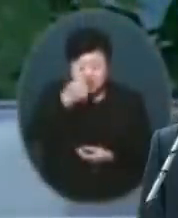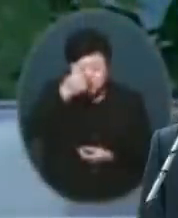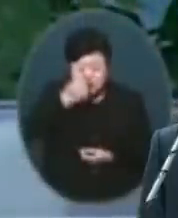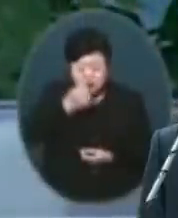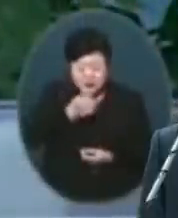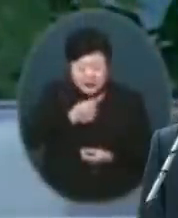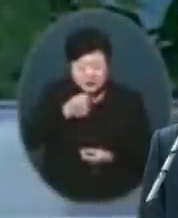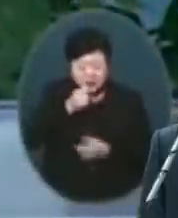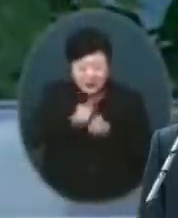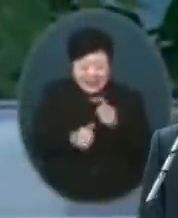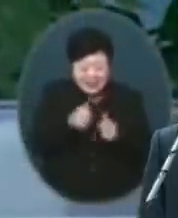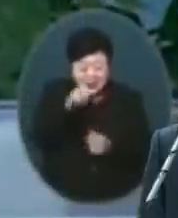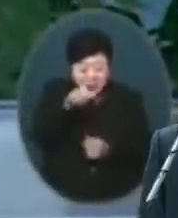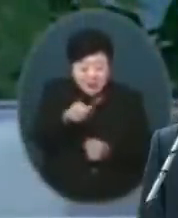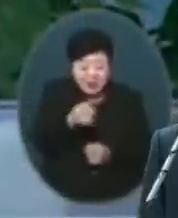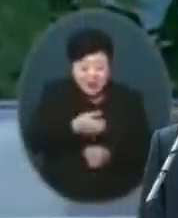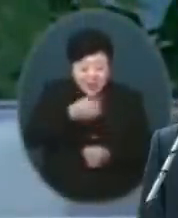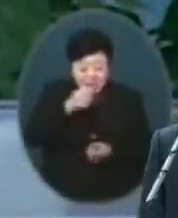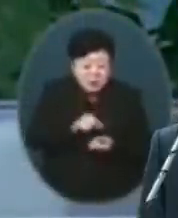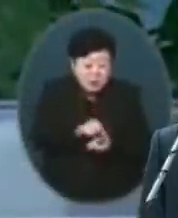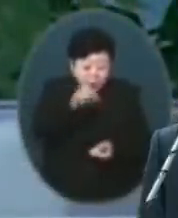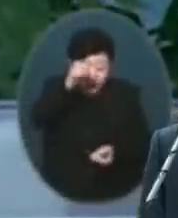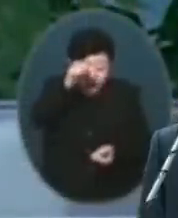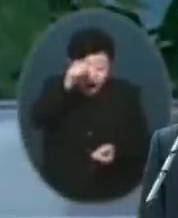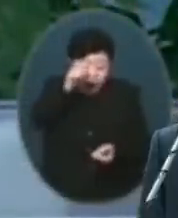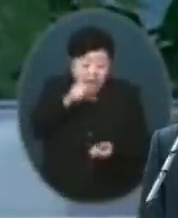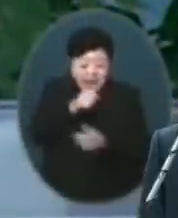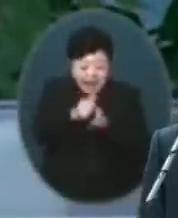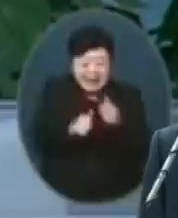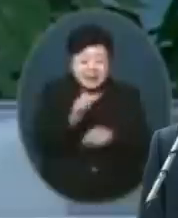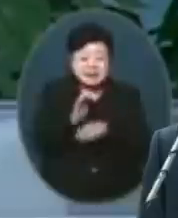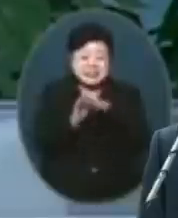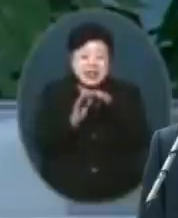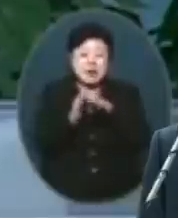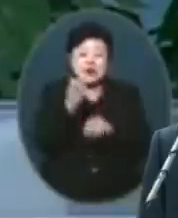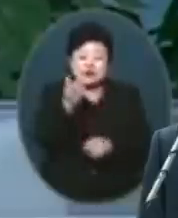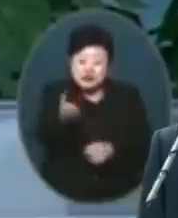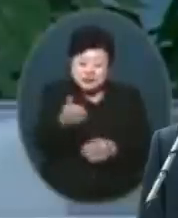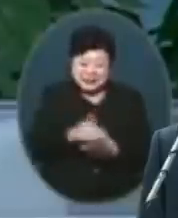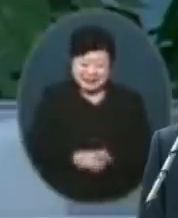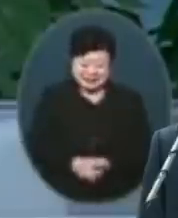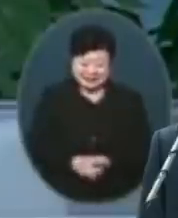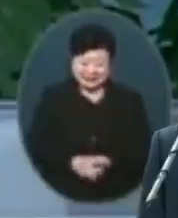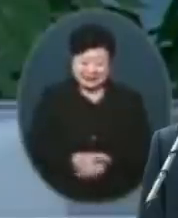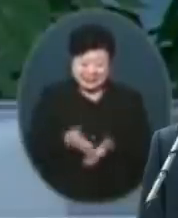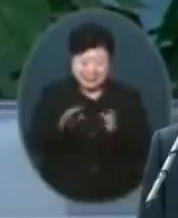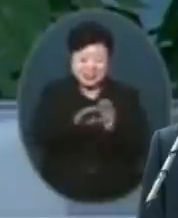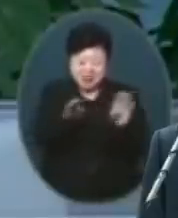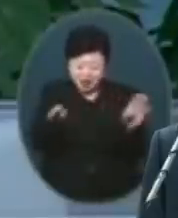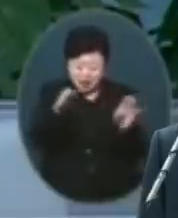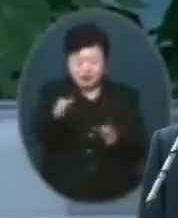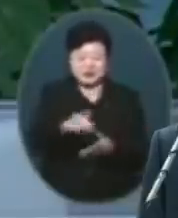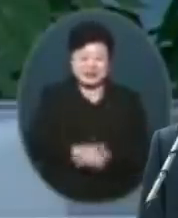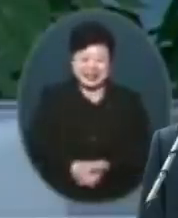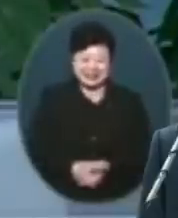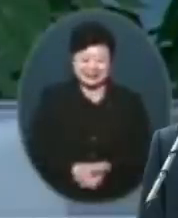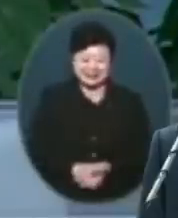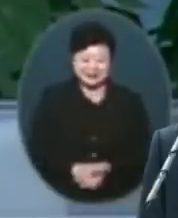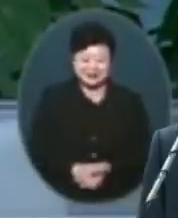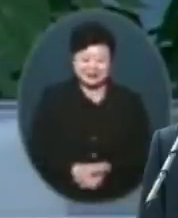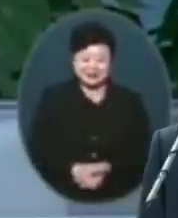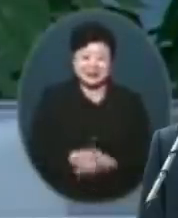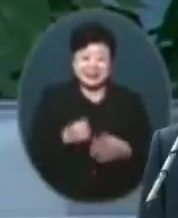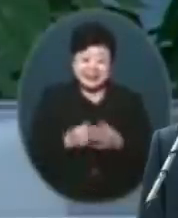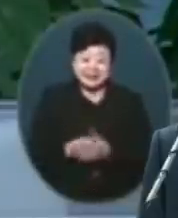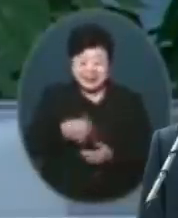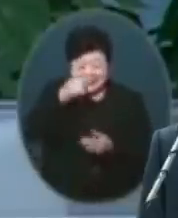꿈을 꾸고 하나님 앞에 입을 벌리면 하나님이 길을 열어주시는 것입니다.